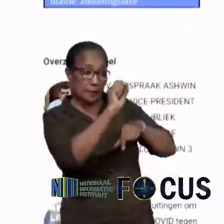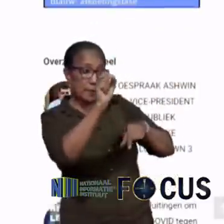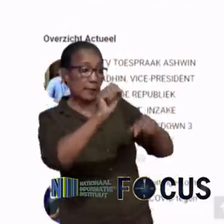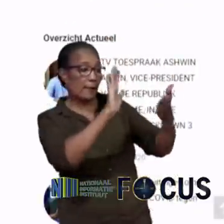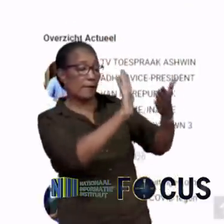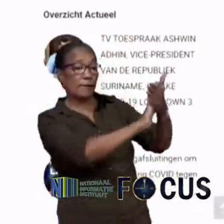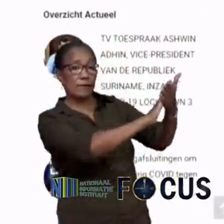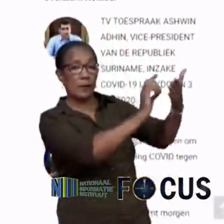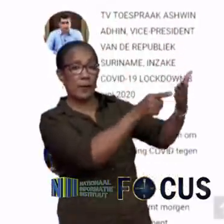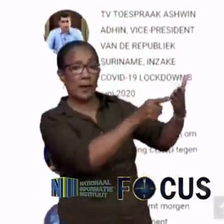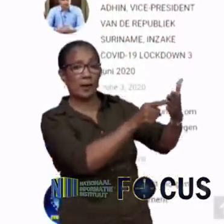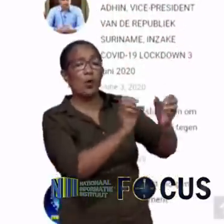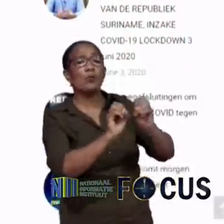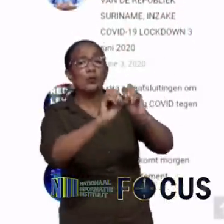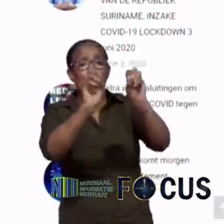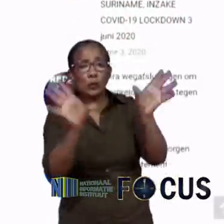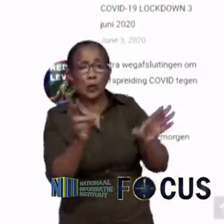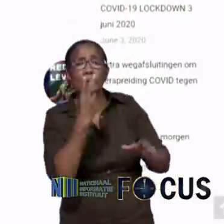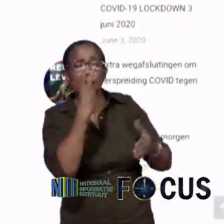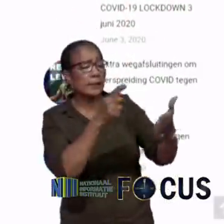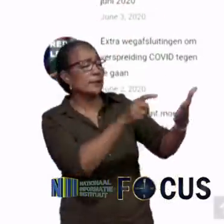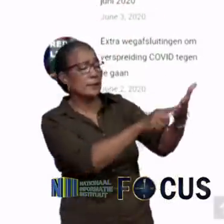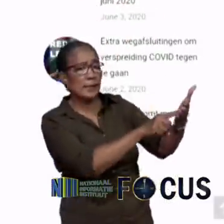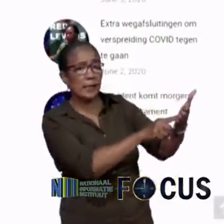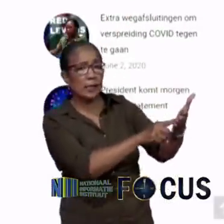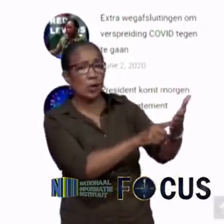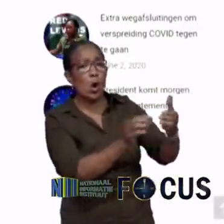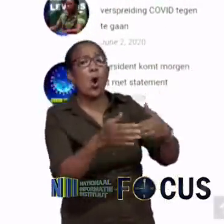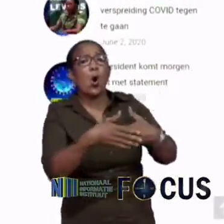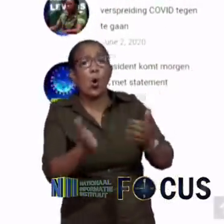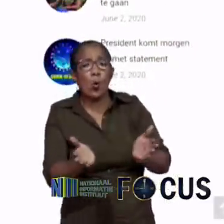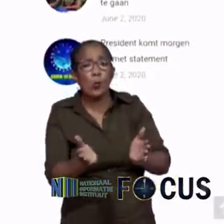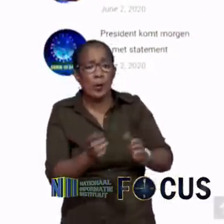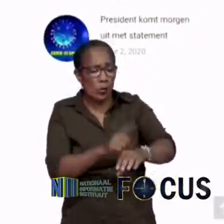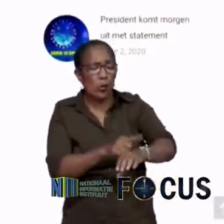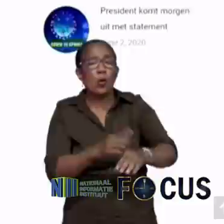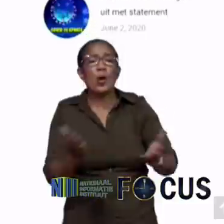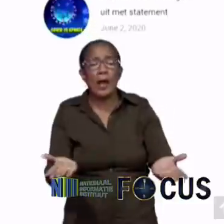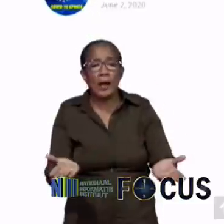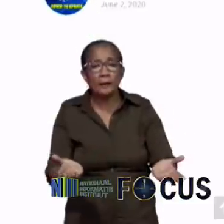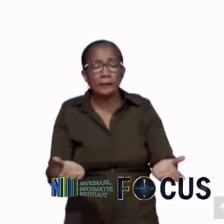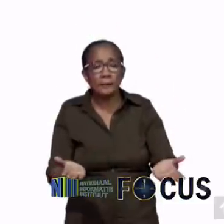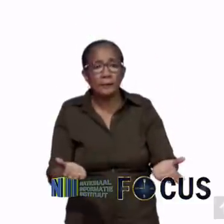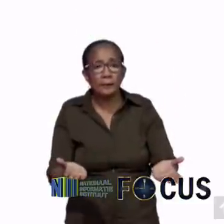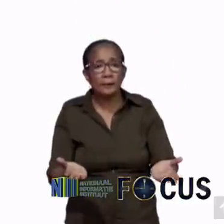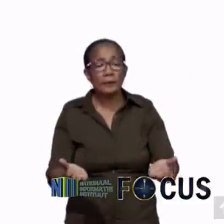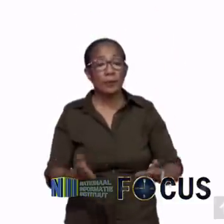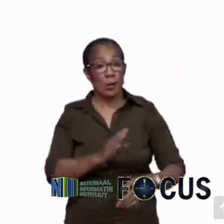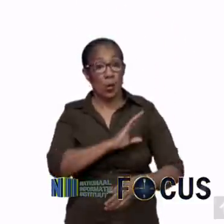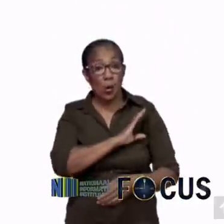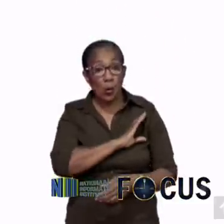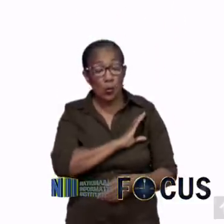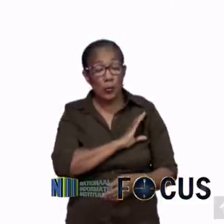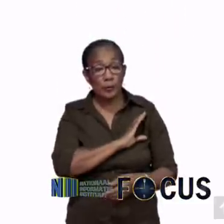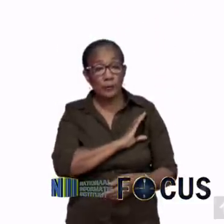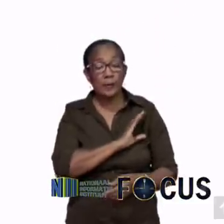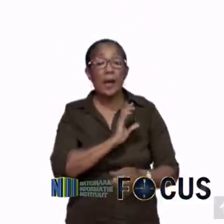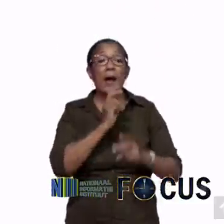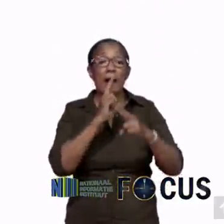Dat moet dus duidelijk zichtbaar zijn voor de consument. Verder hebben wij